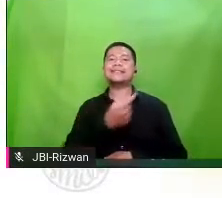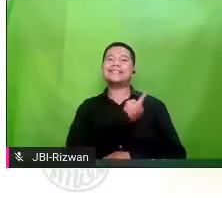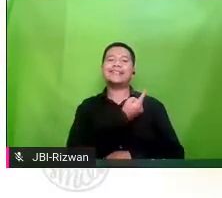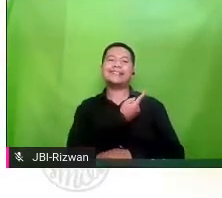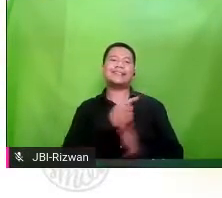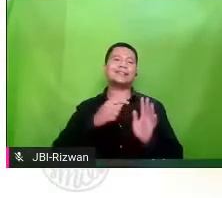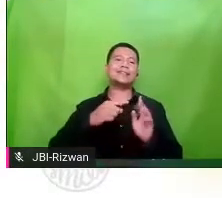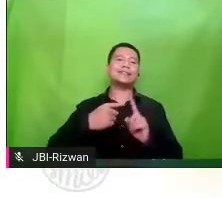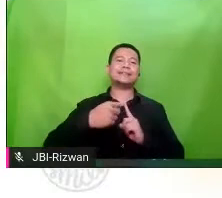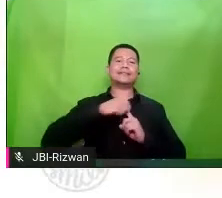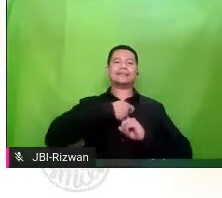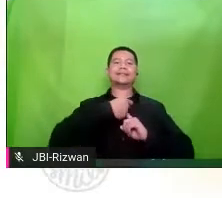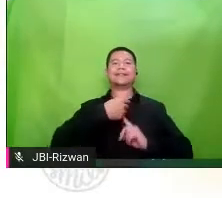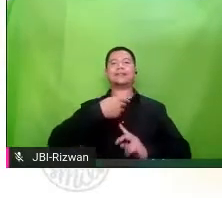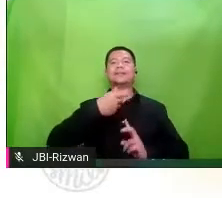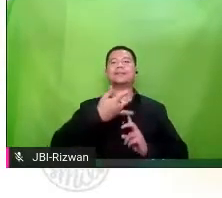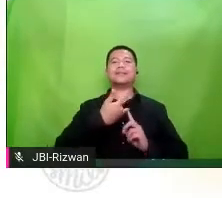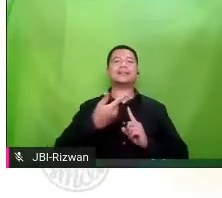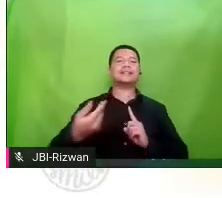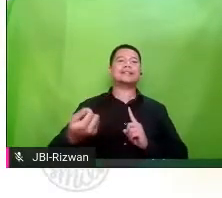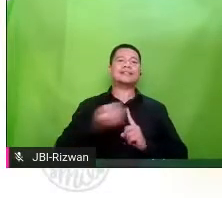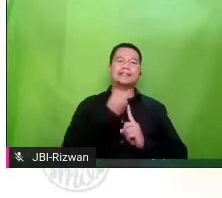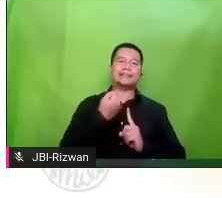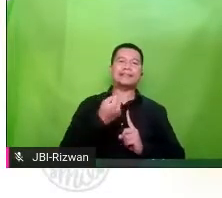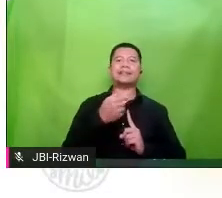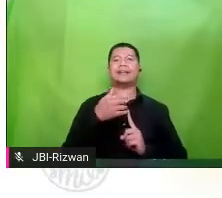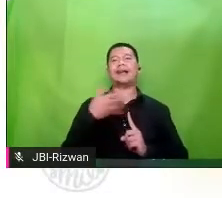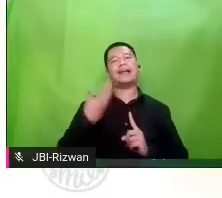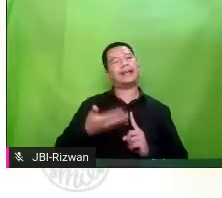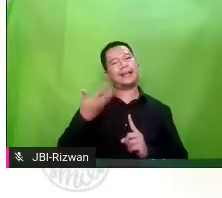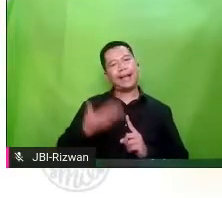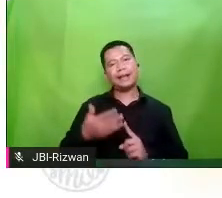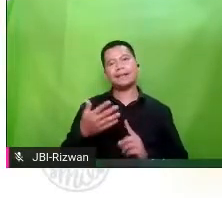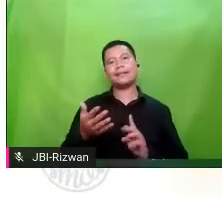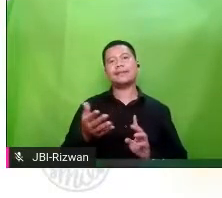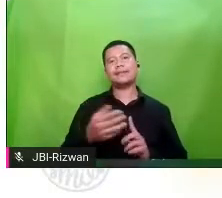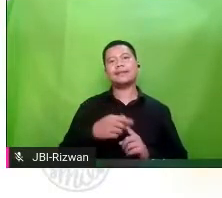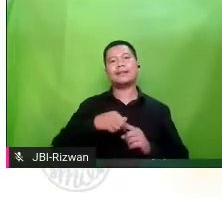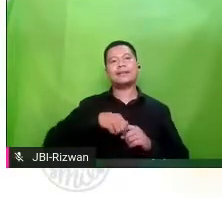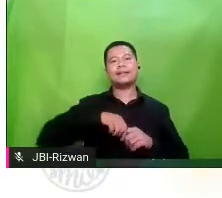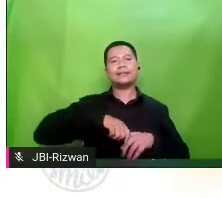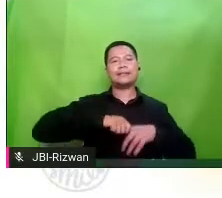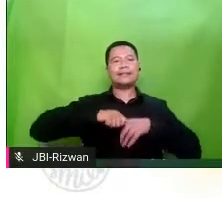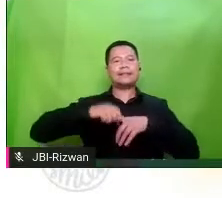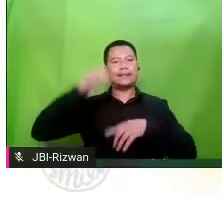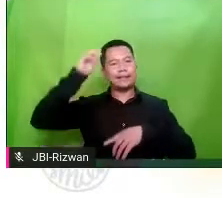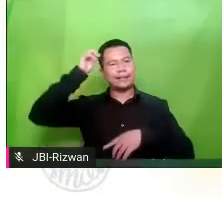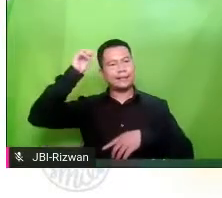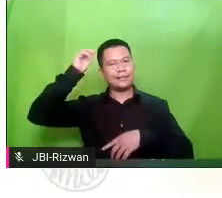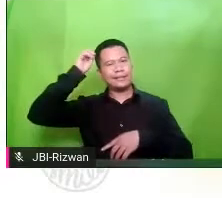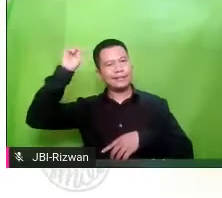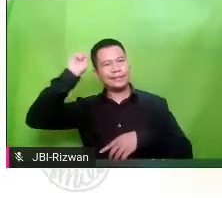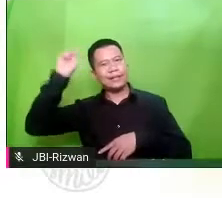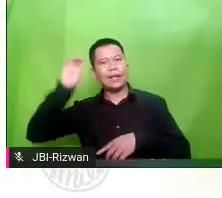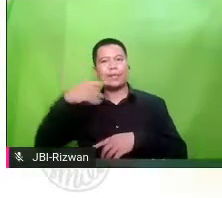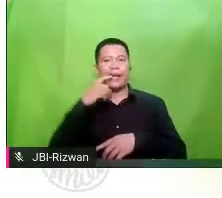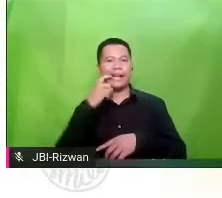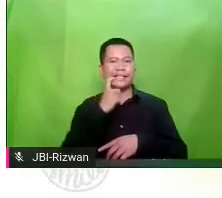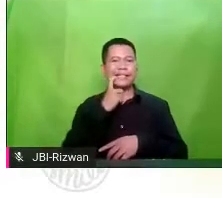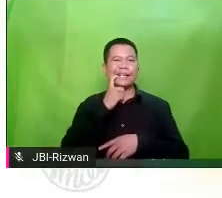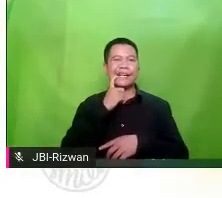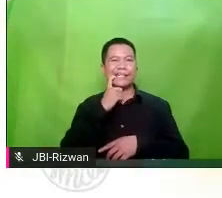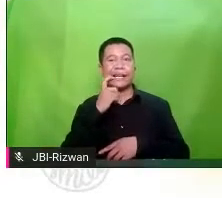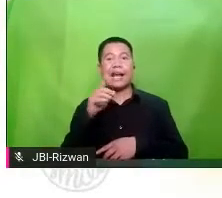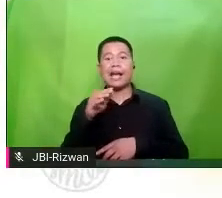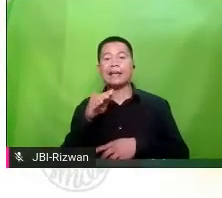Bisa dalam bentuk yang kemudian ringan, hanya tarik-tarik rambut ya atau gigit-gigit ya. Tapi